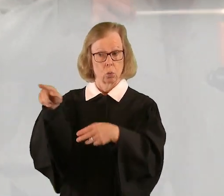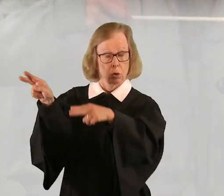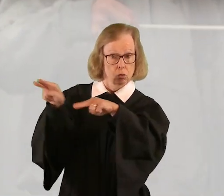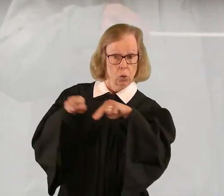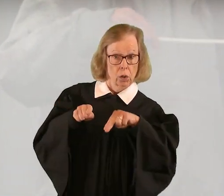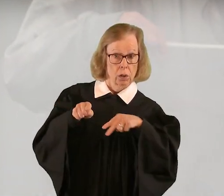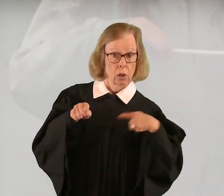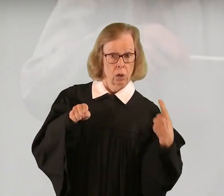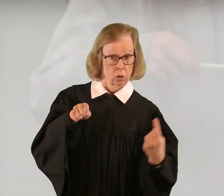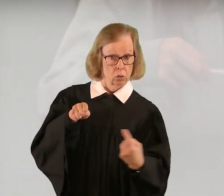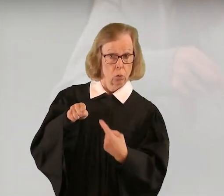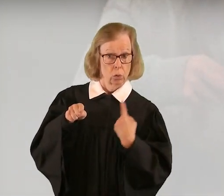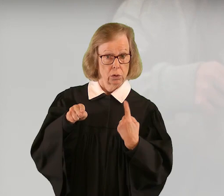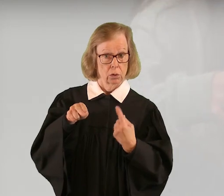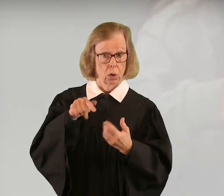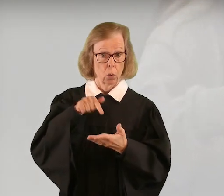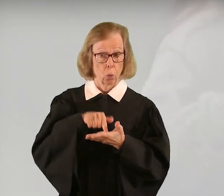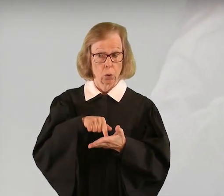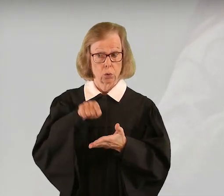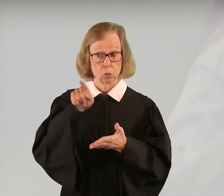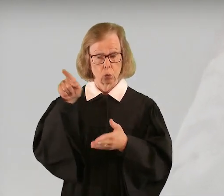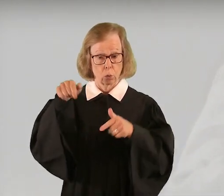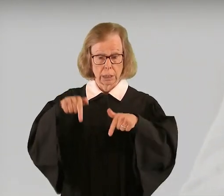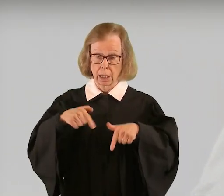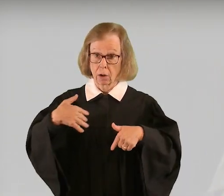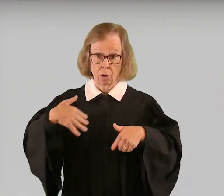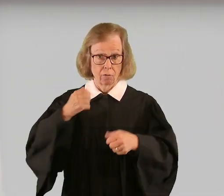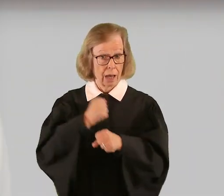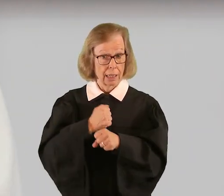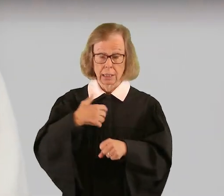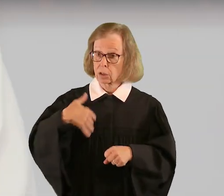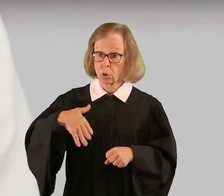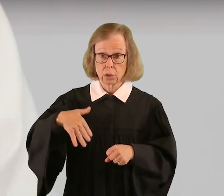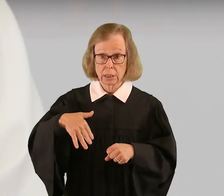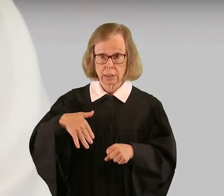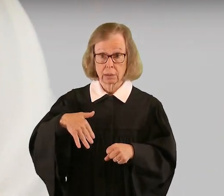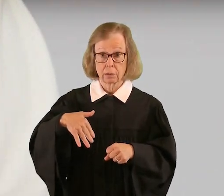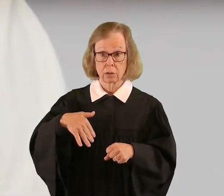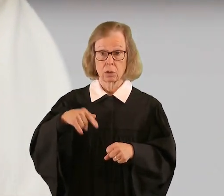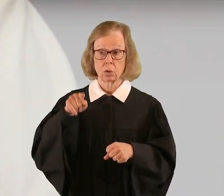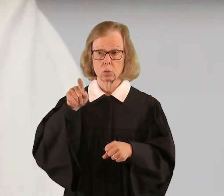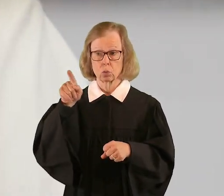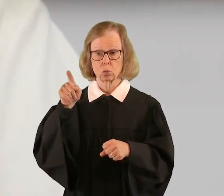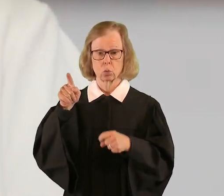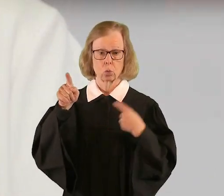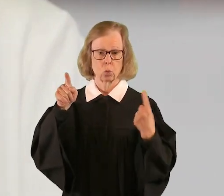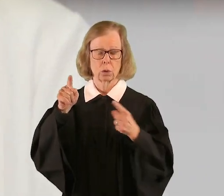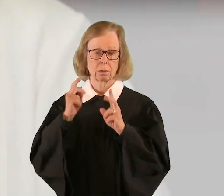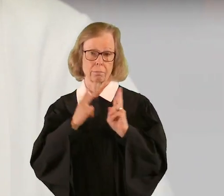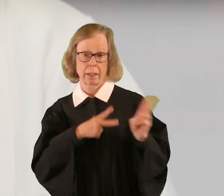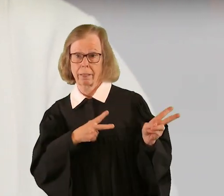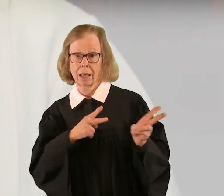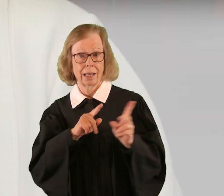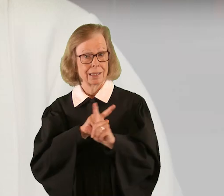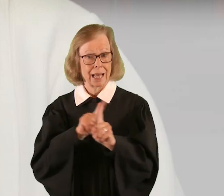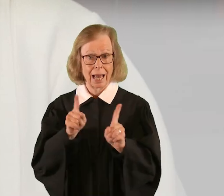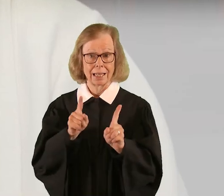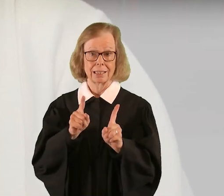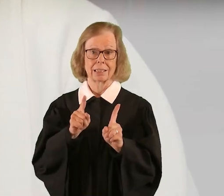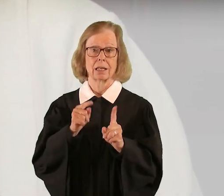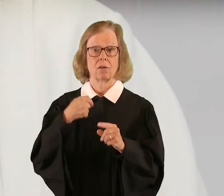uns, weil du hier noch nicht fertig bist, weil du niemandem sich selbst überlässt. Wir bitten